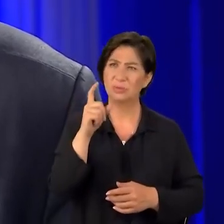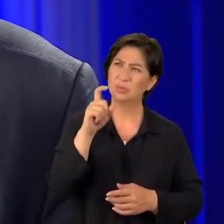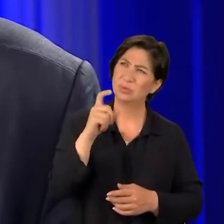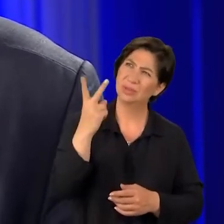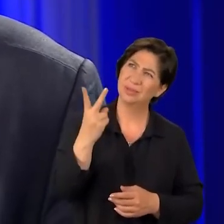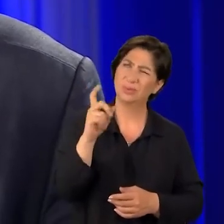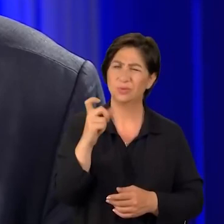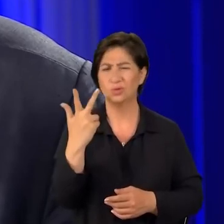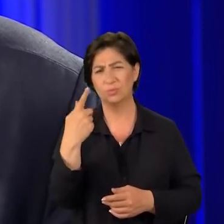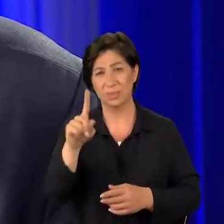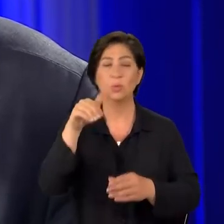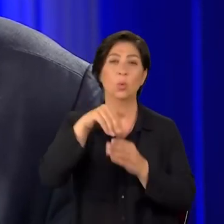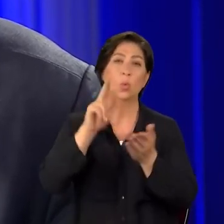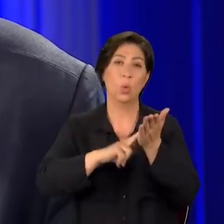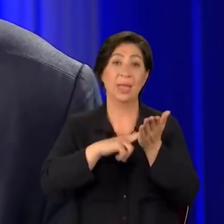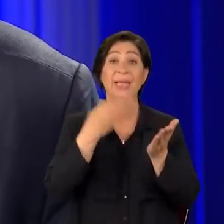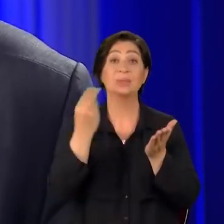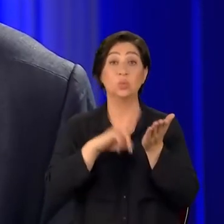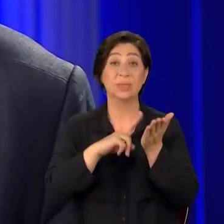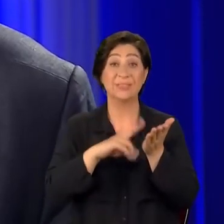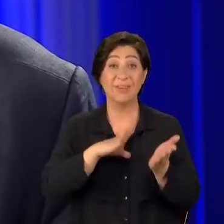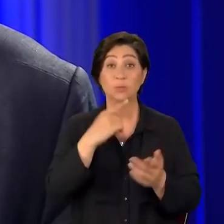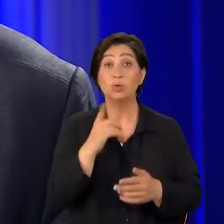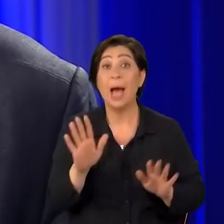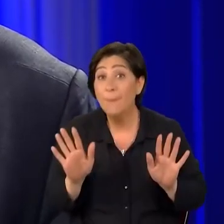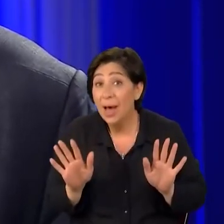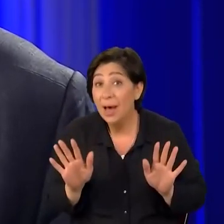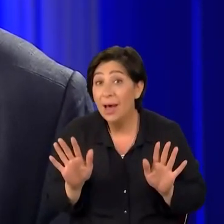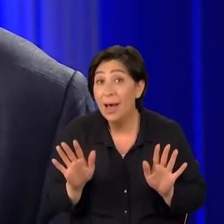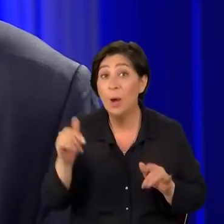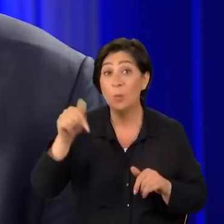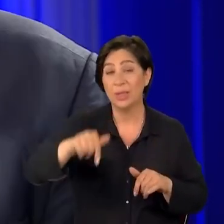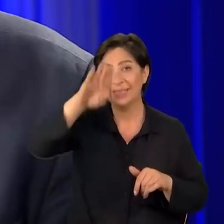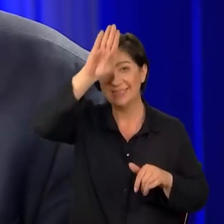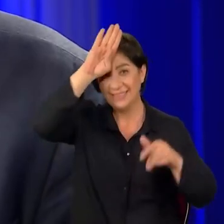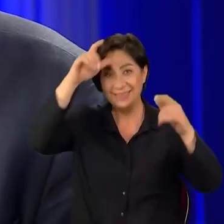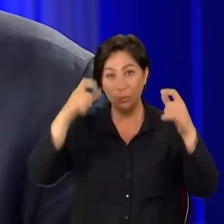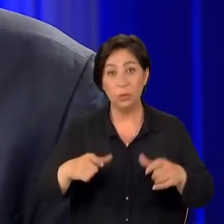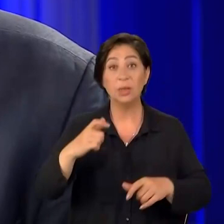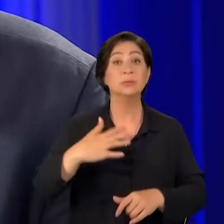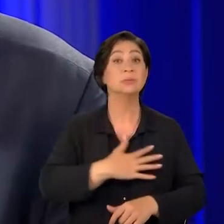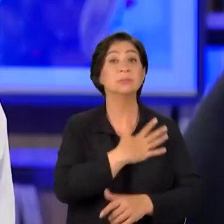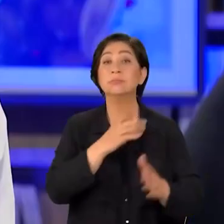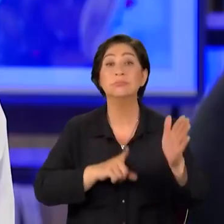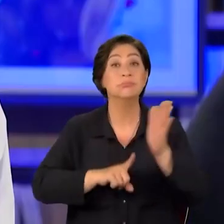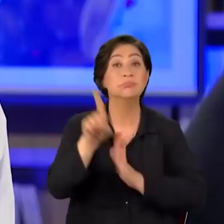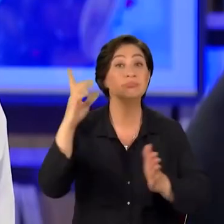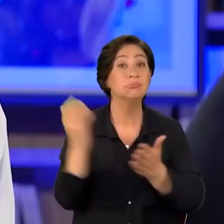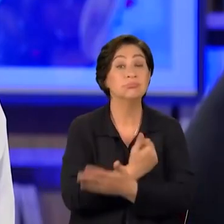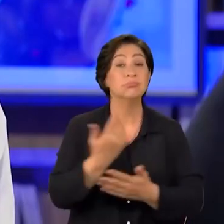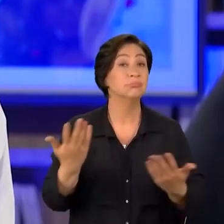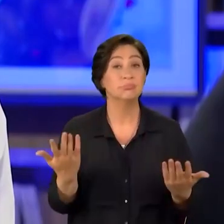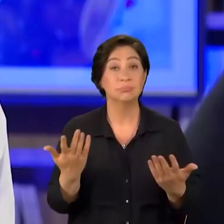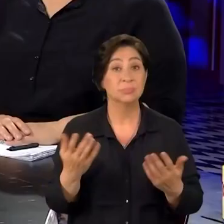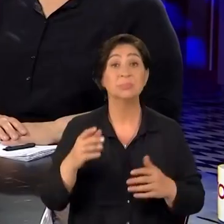civarında, 92-93 bin galiba üyesi var, genç üyesi var diyoruz ama Bugün İstanbul'da Cumhuriyet Halk Partisi neyi